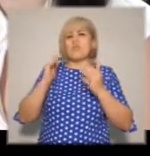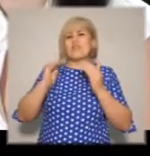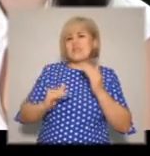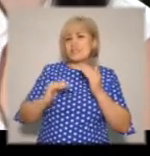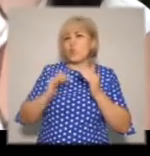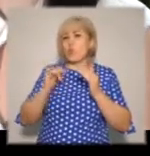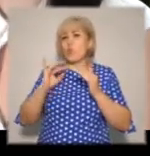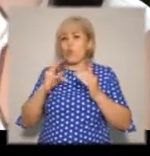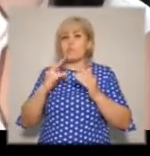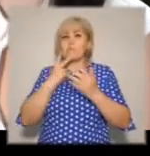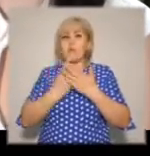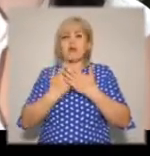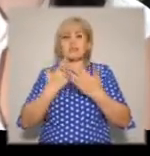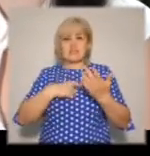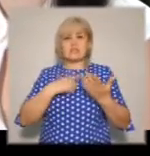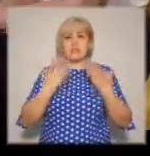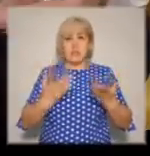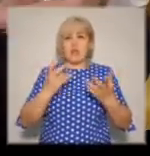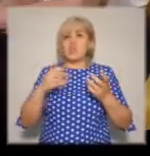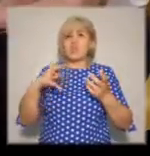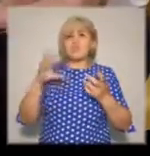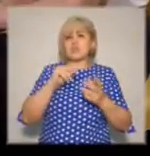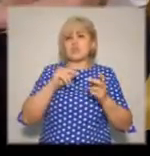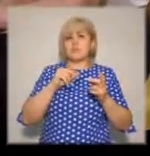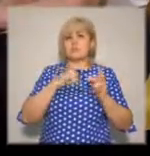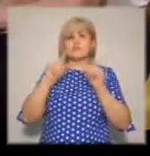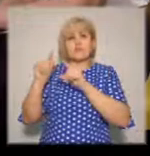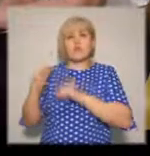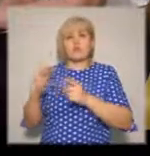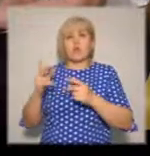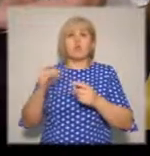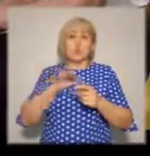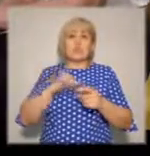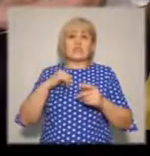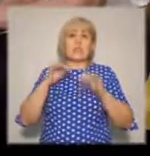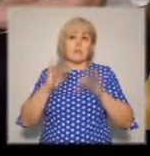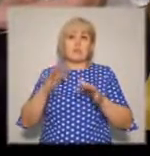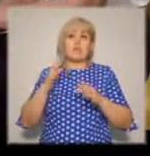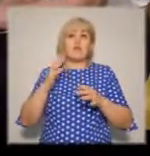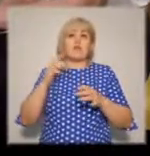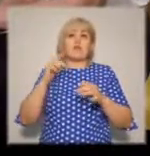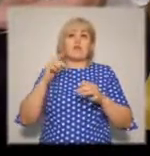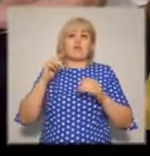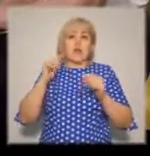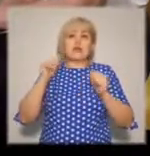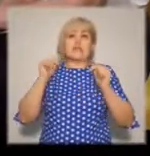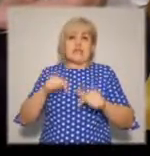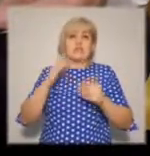проявить себя. Не все выезжают в округ на самом деле, вот, а здесь есть возможность потанцевать. Потанцевать для друзей, для